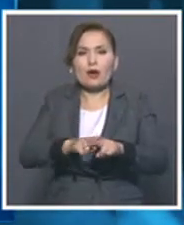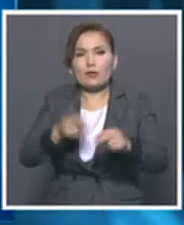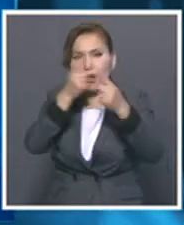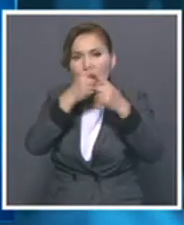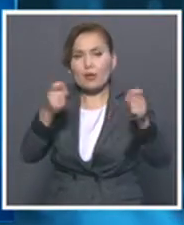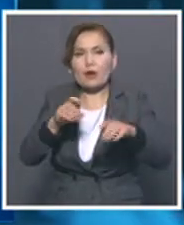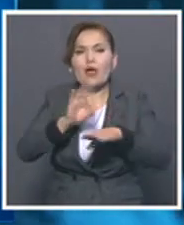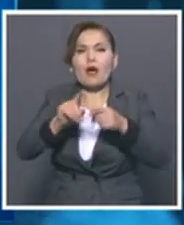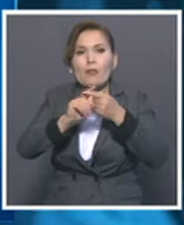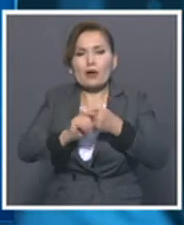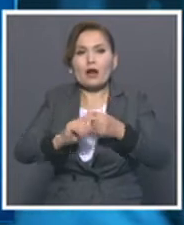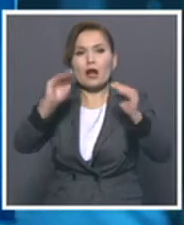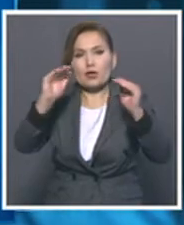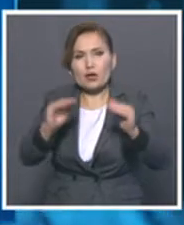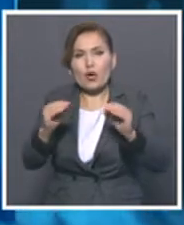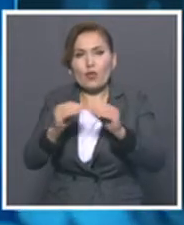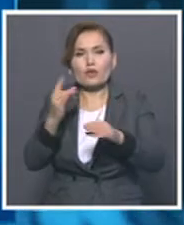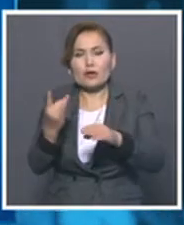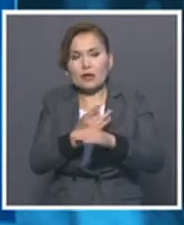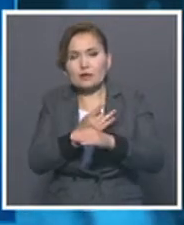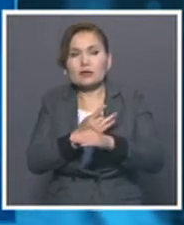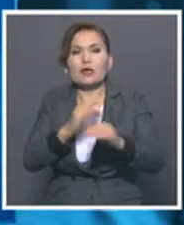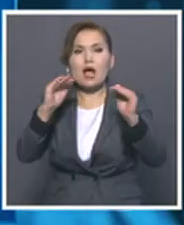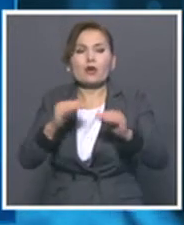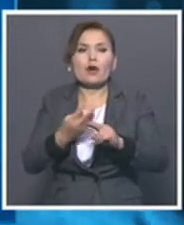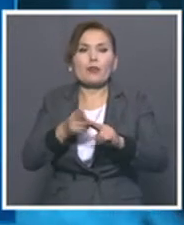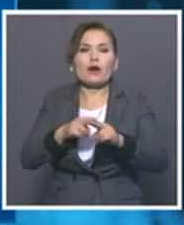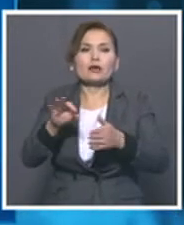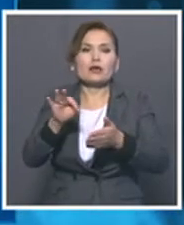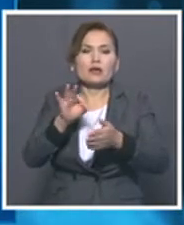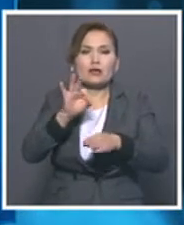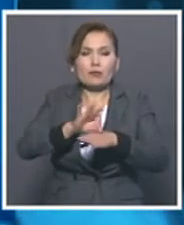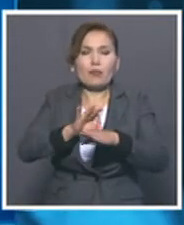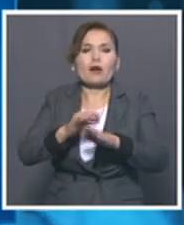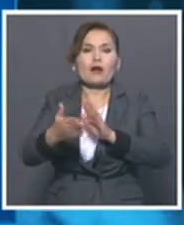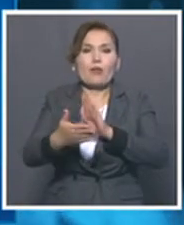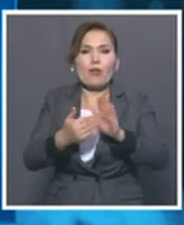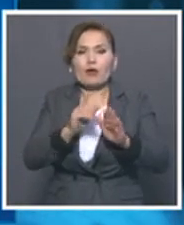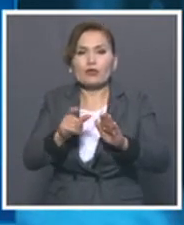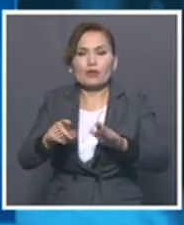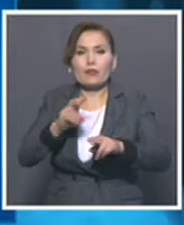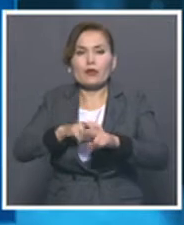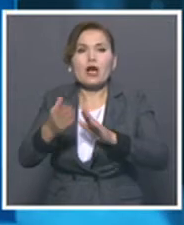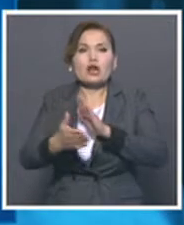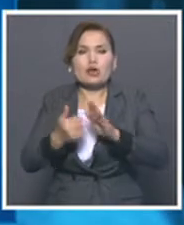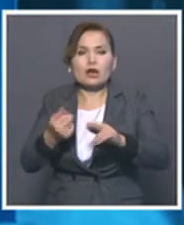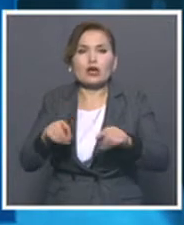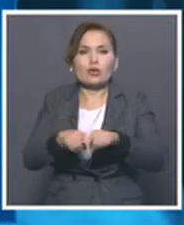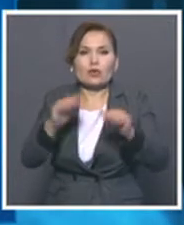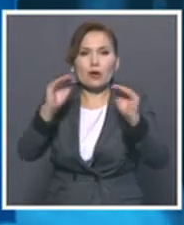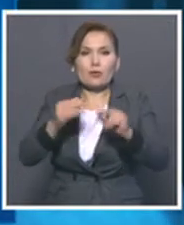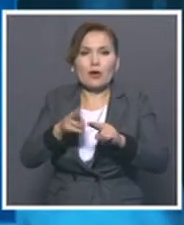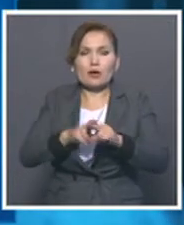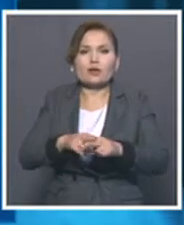жұқтыру 10 есеге, жедел жәрдем шақыру 4.2 есеге, ауруханада жатқандар 80%-ға төмендеген. Ал мобильді